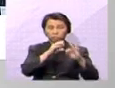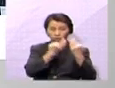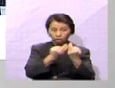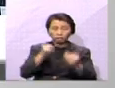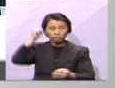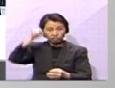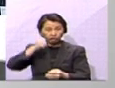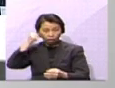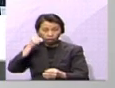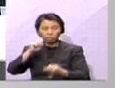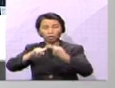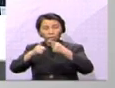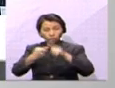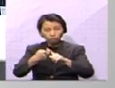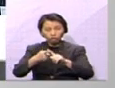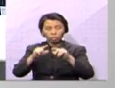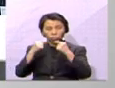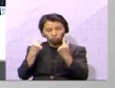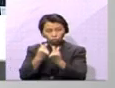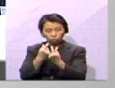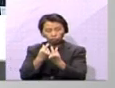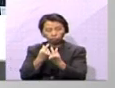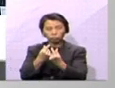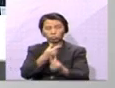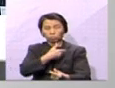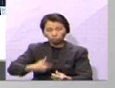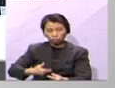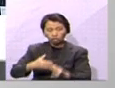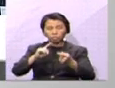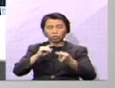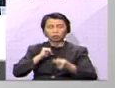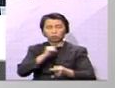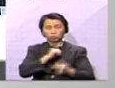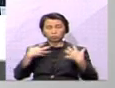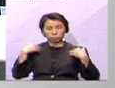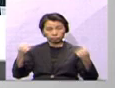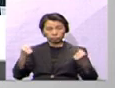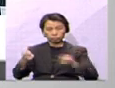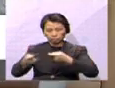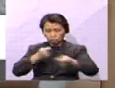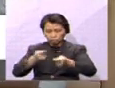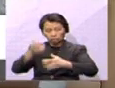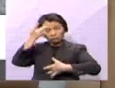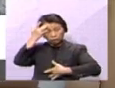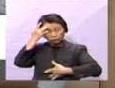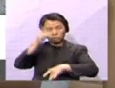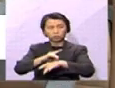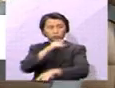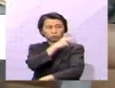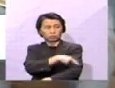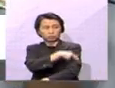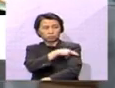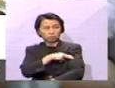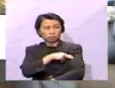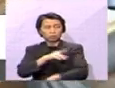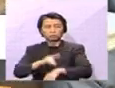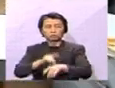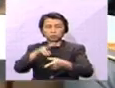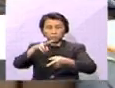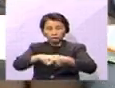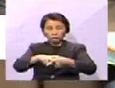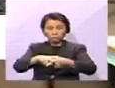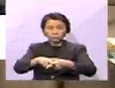saudara Mara sahabat ahli kumpulan pakej umrah dan anggota kesihatan yang mengendalikan pesakit di Hospital Tengku ampuan Rahimah